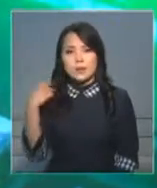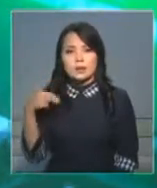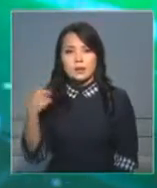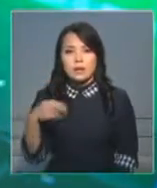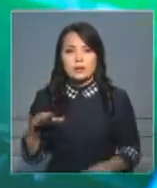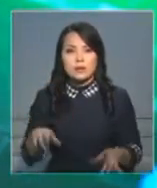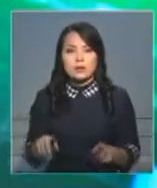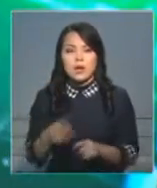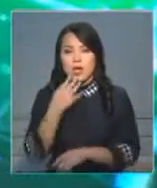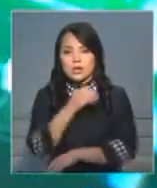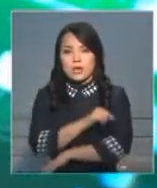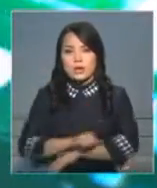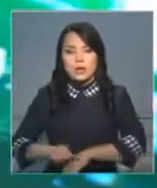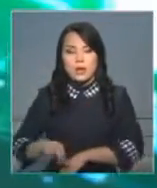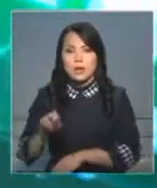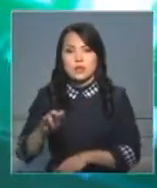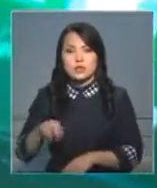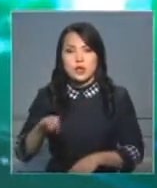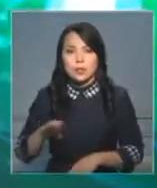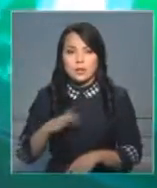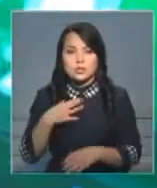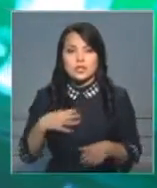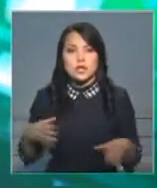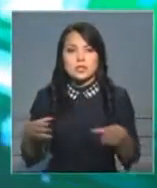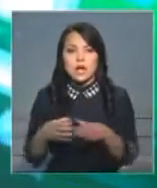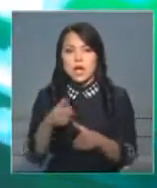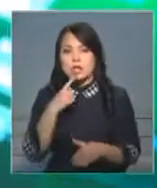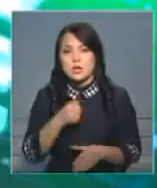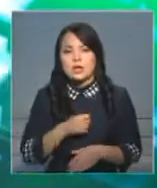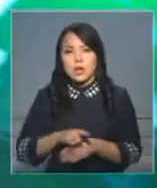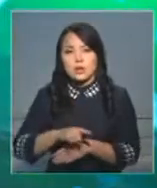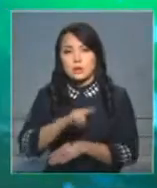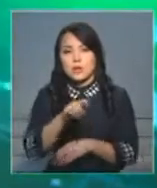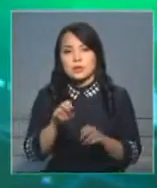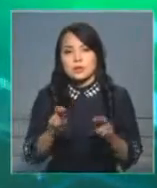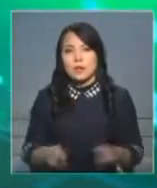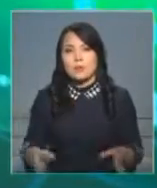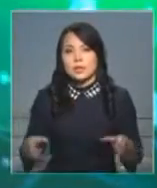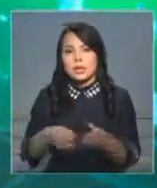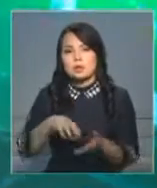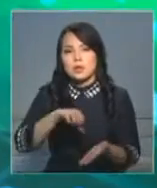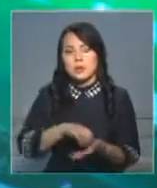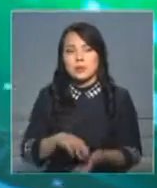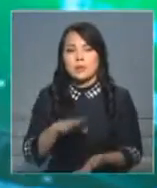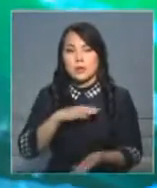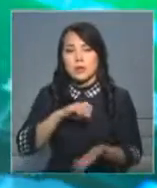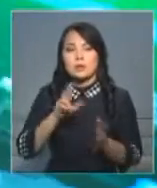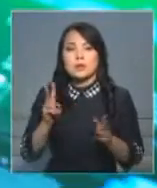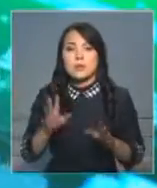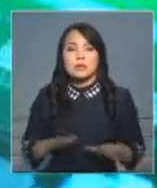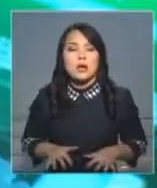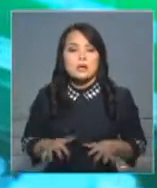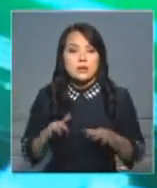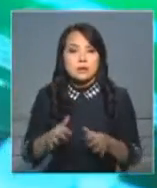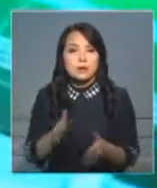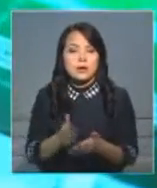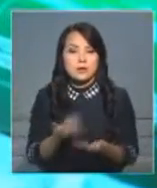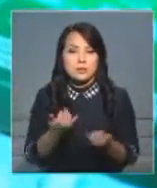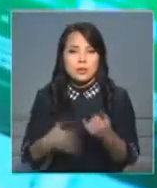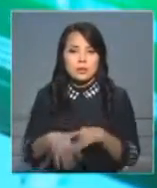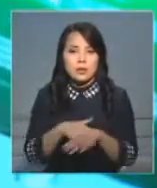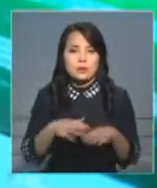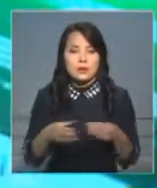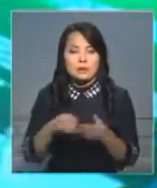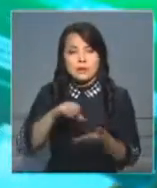Үндістанның Пәкістанмен шекаралас Пенджаб штатындағы әскери әуе күштерінің базасына әлдекімдер шабуыл жасады. Жергілікті ақпарат